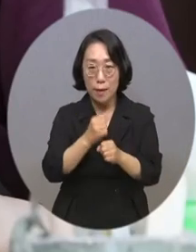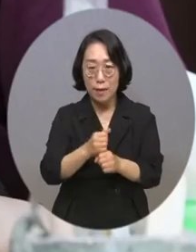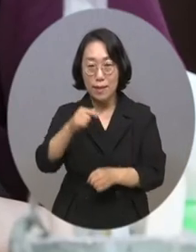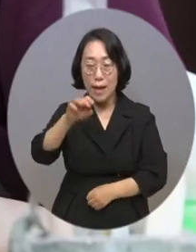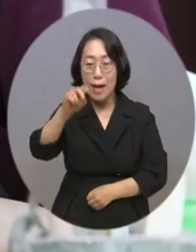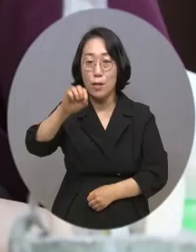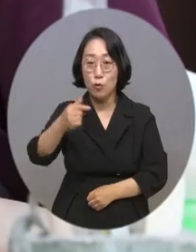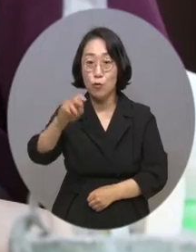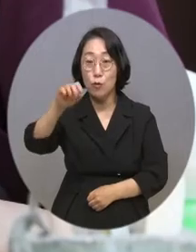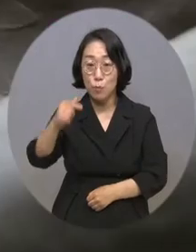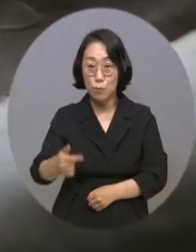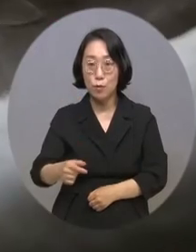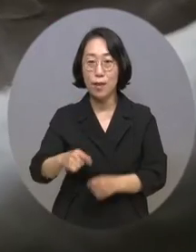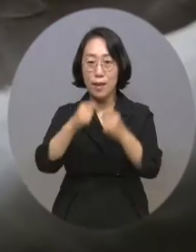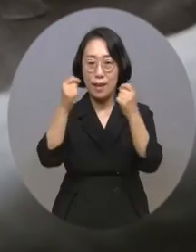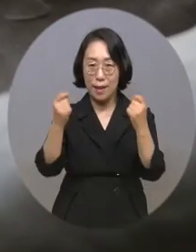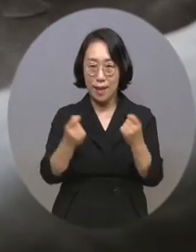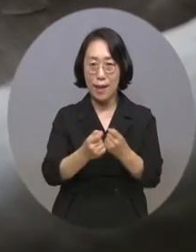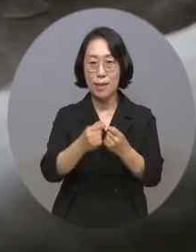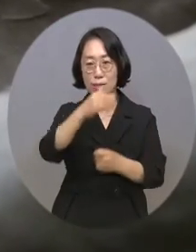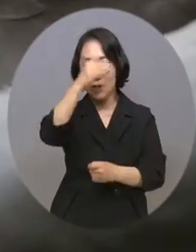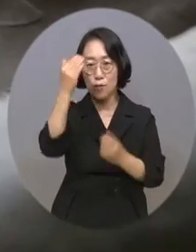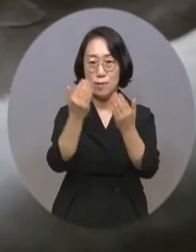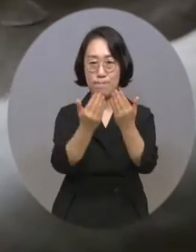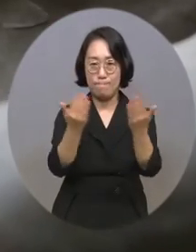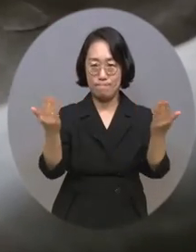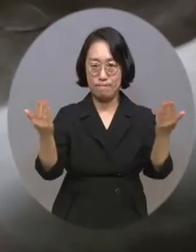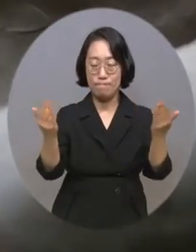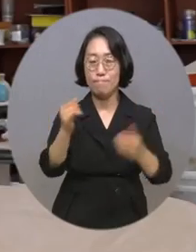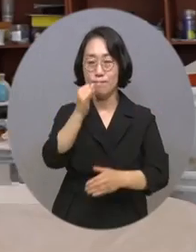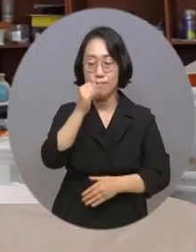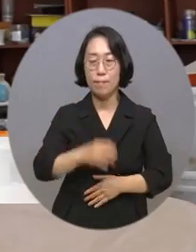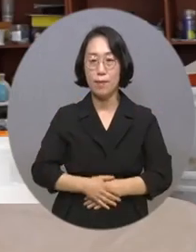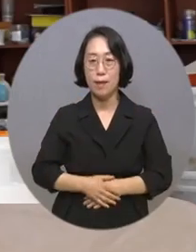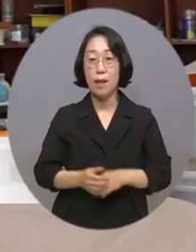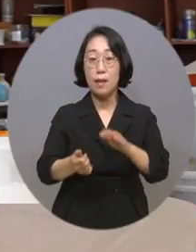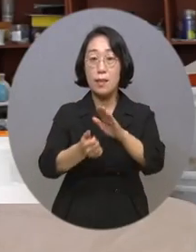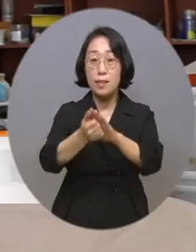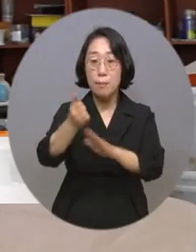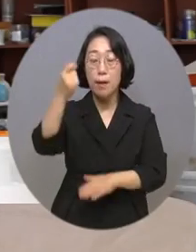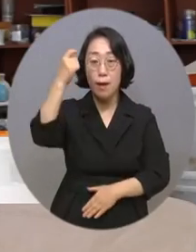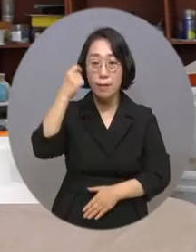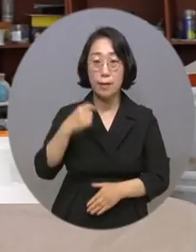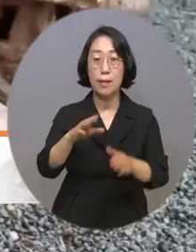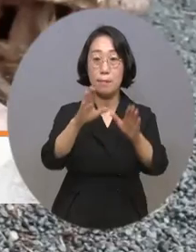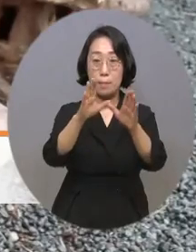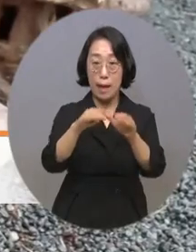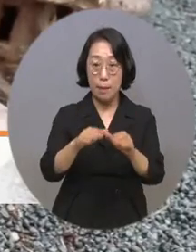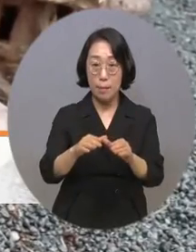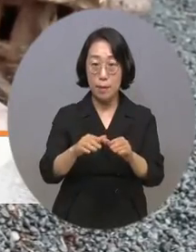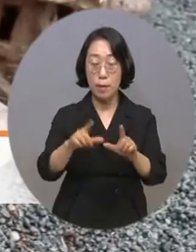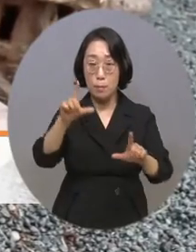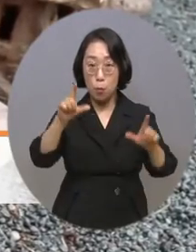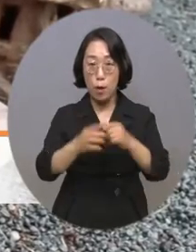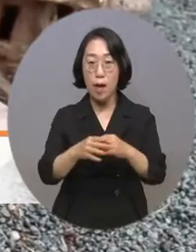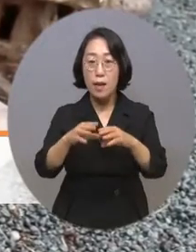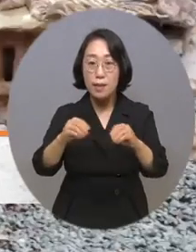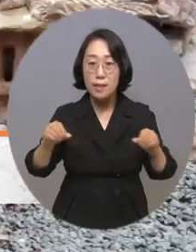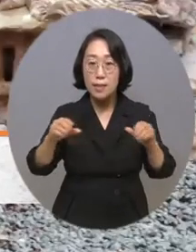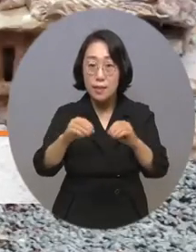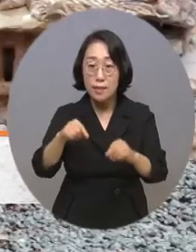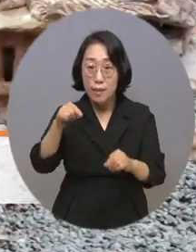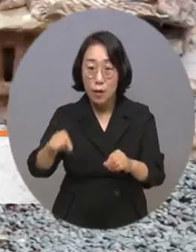강윤문 작가의 개인전이 열리고 있습니다. 희망을 상징하는 나비를 소재로 삼아 흙이 주는 자연을